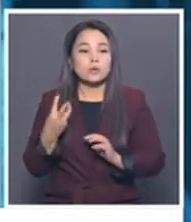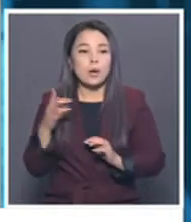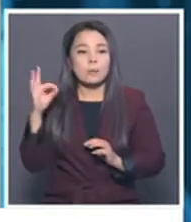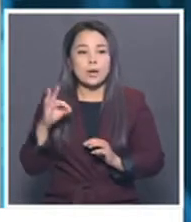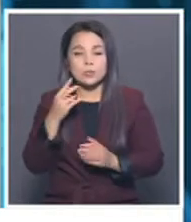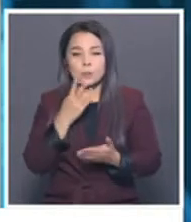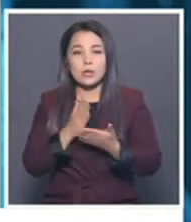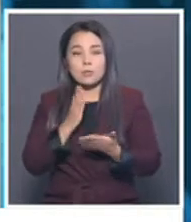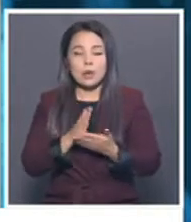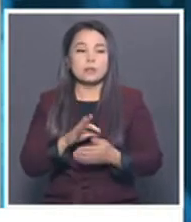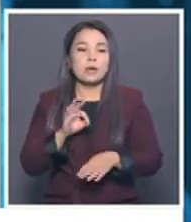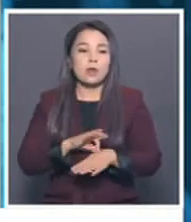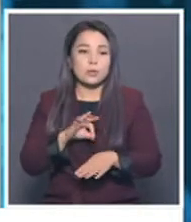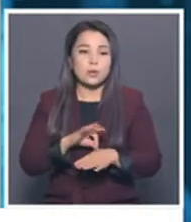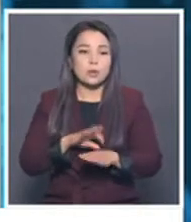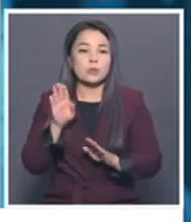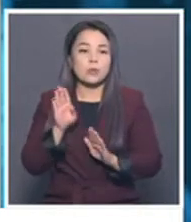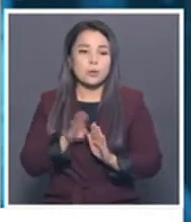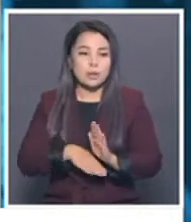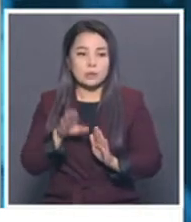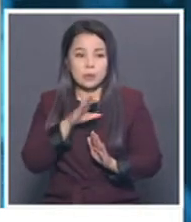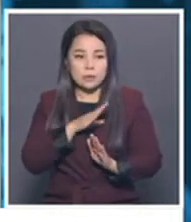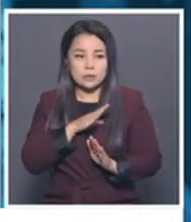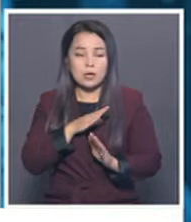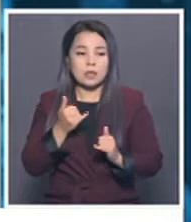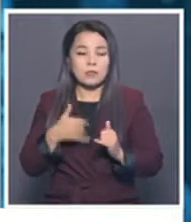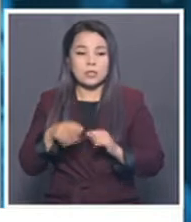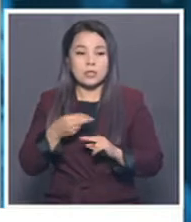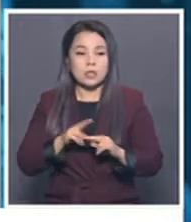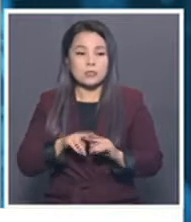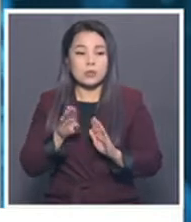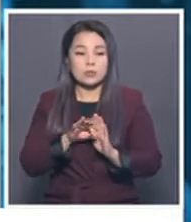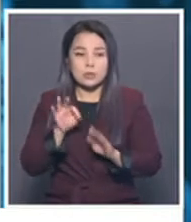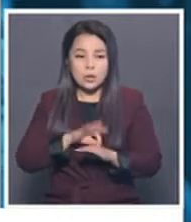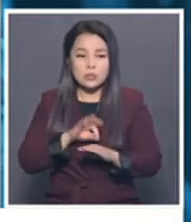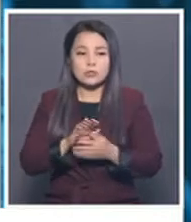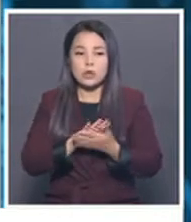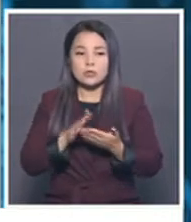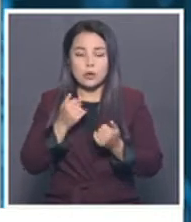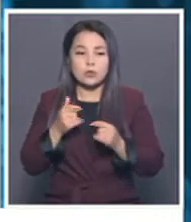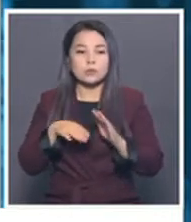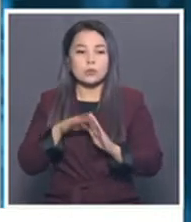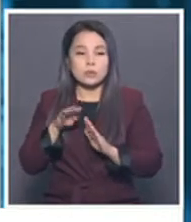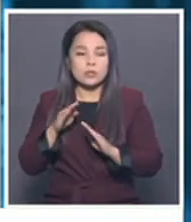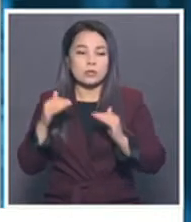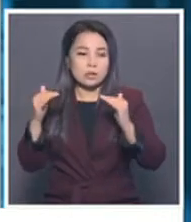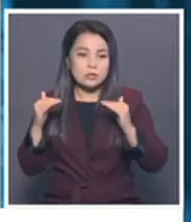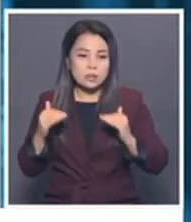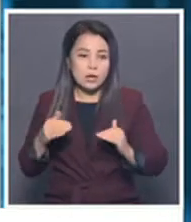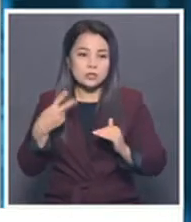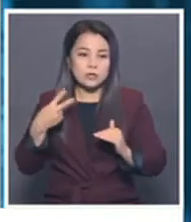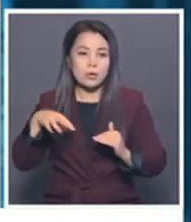0,3% болды. Аурушаңдық төмендеп кетті. Қазіргі таңда инфекциялық стационарларда да